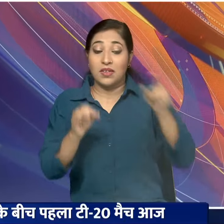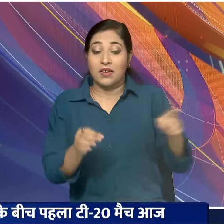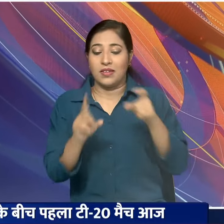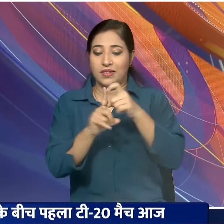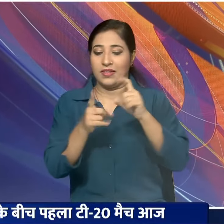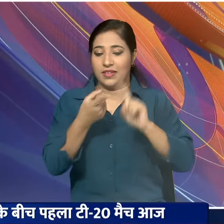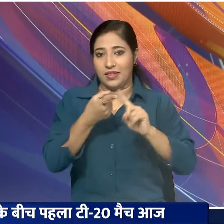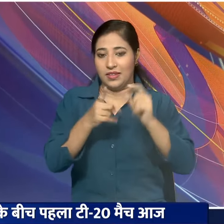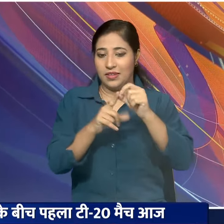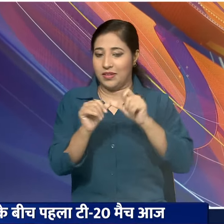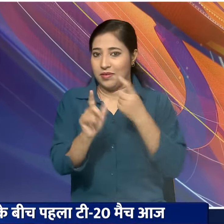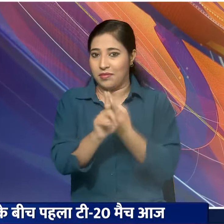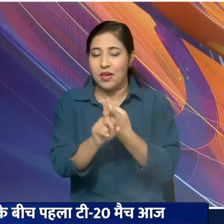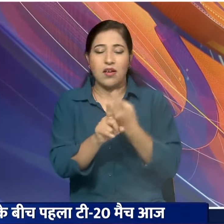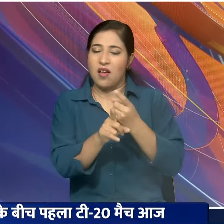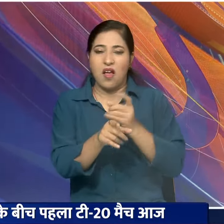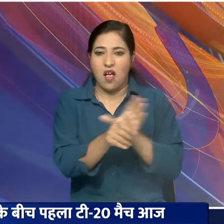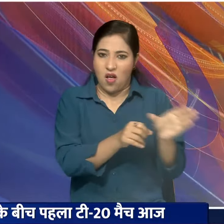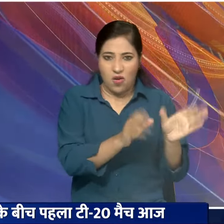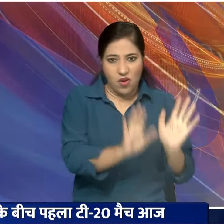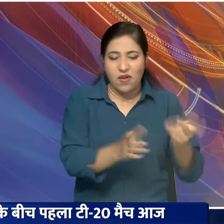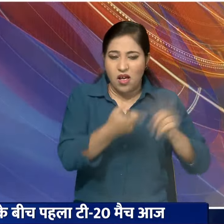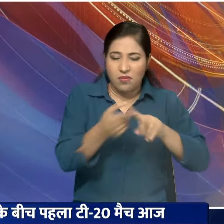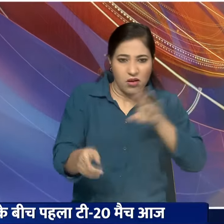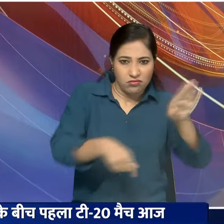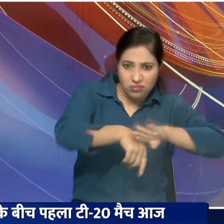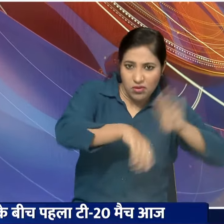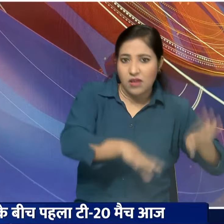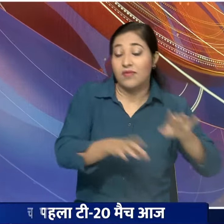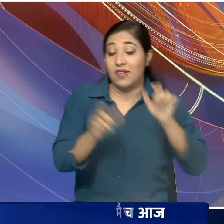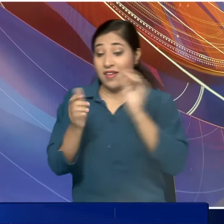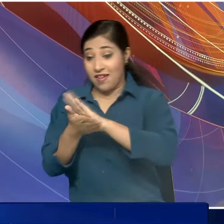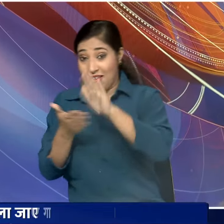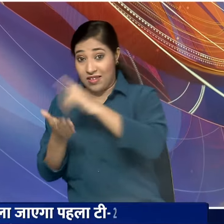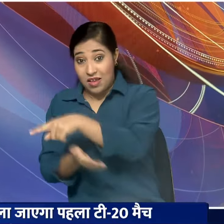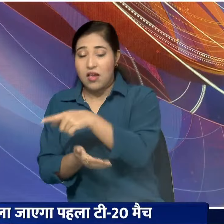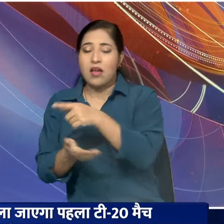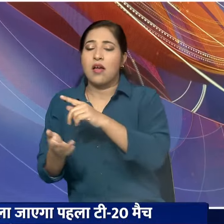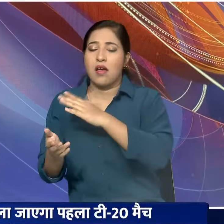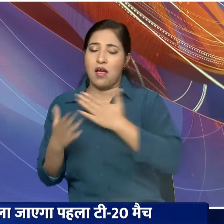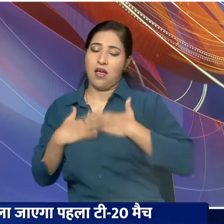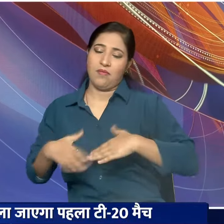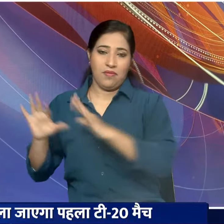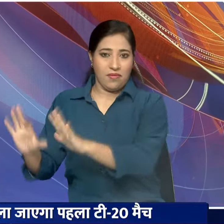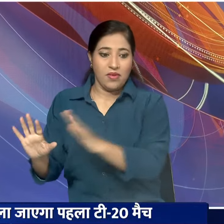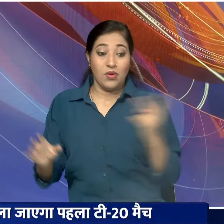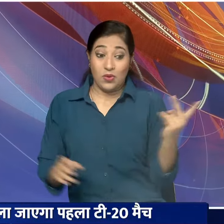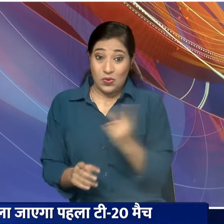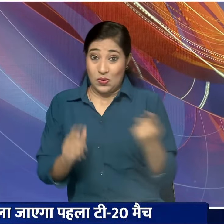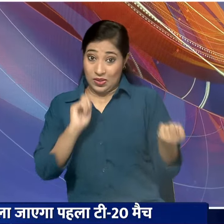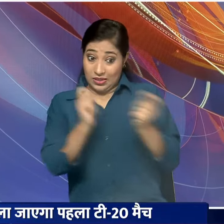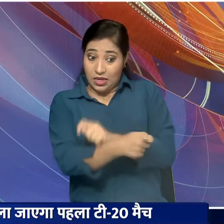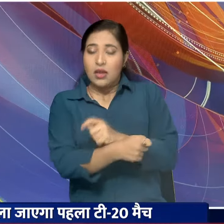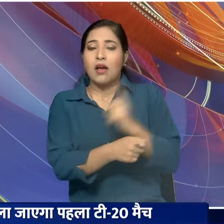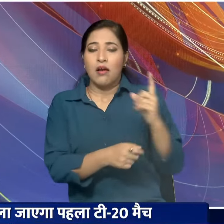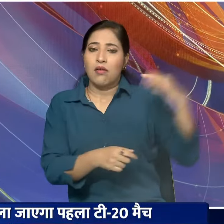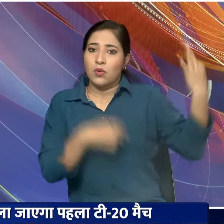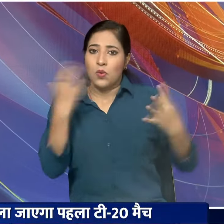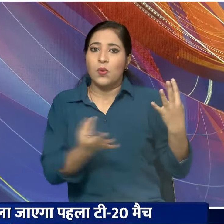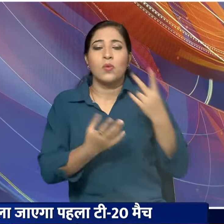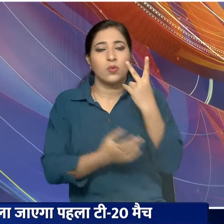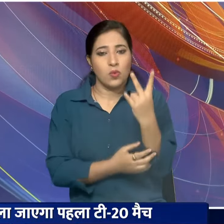हुड्डा चोट के कारण इस सीरीज से बाहर हो गए, वहीं हार्दिक पांड्या को आराम दिया गया। हुड्डा की जगह शहबाज अहमद और पांड्या की जगह